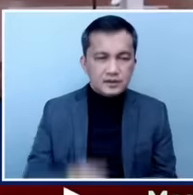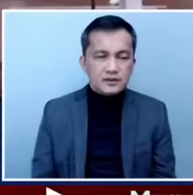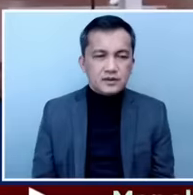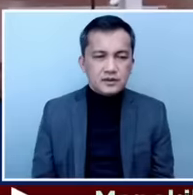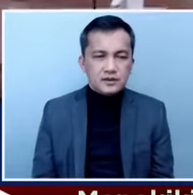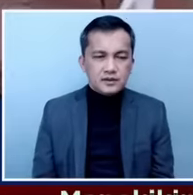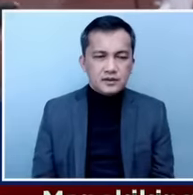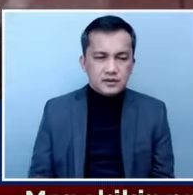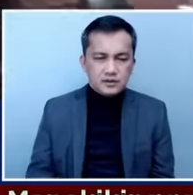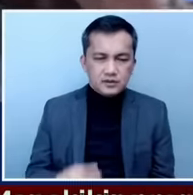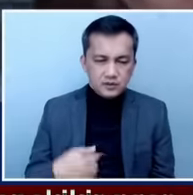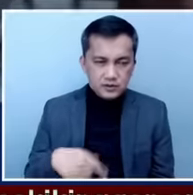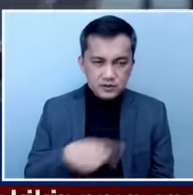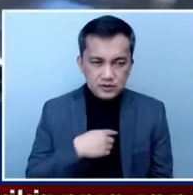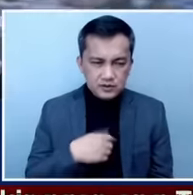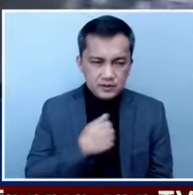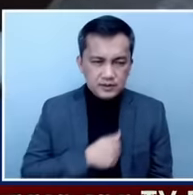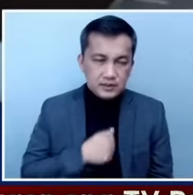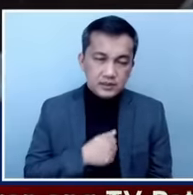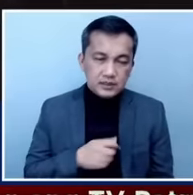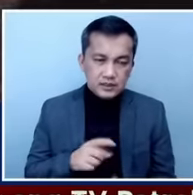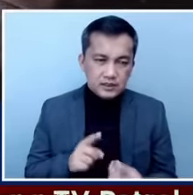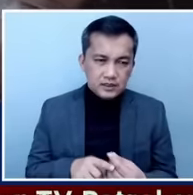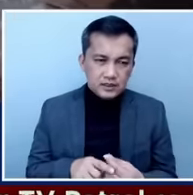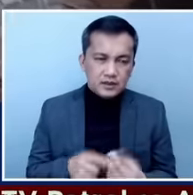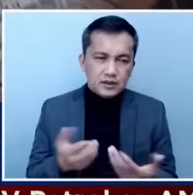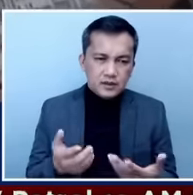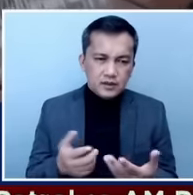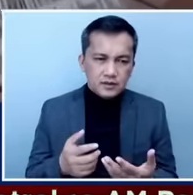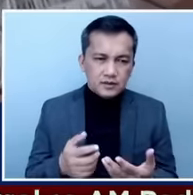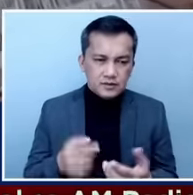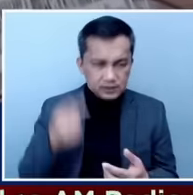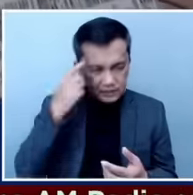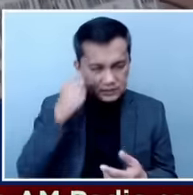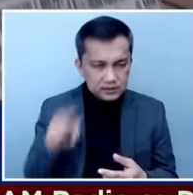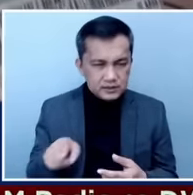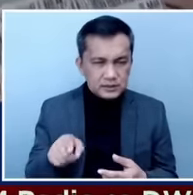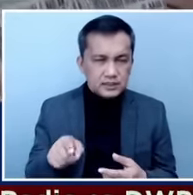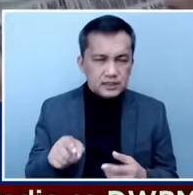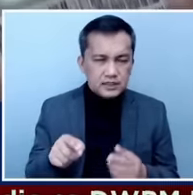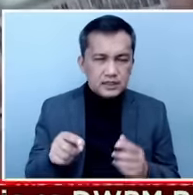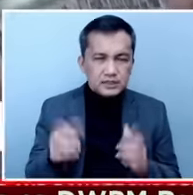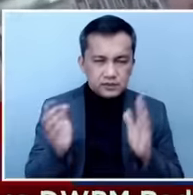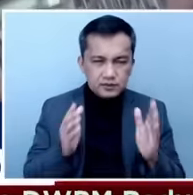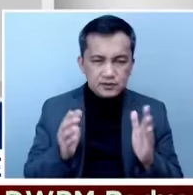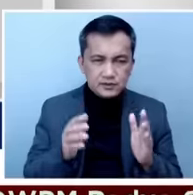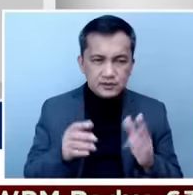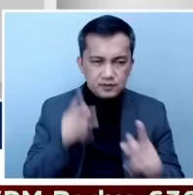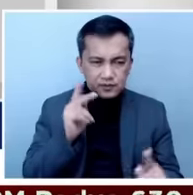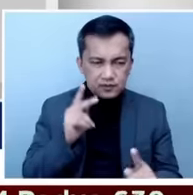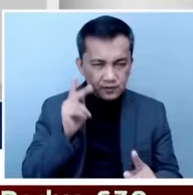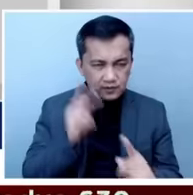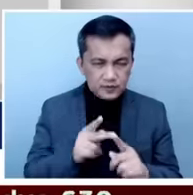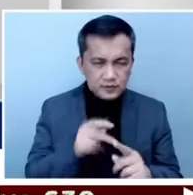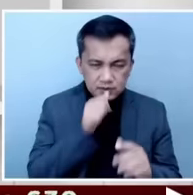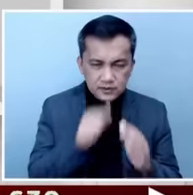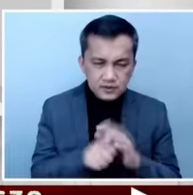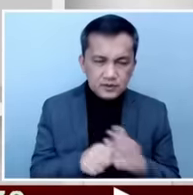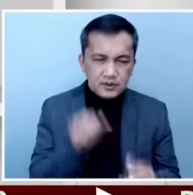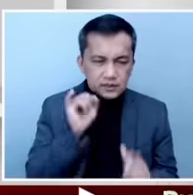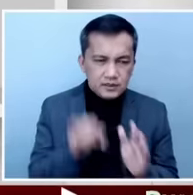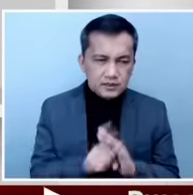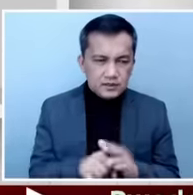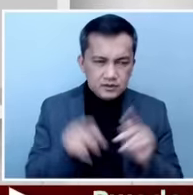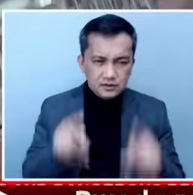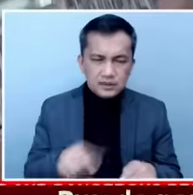to apologize, it's the poor editing. But I think it has served its purpose of concealing the identity. Pero yung tao hindi edited? Hindi